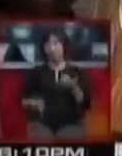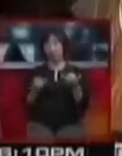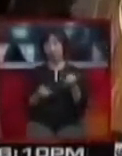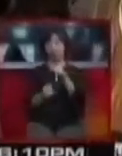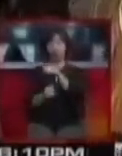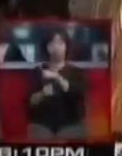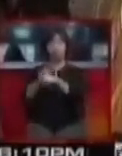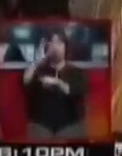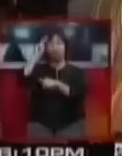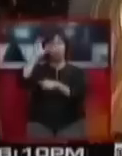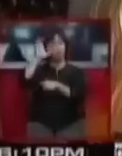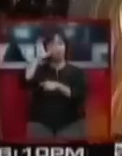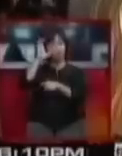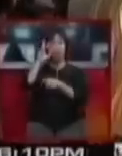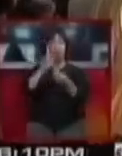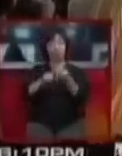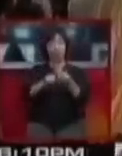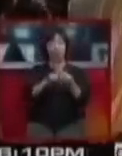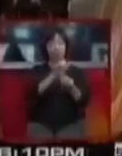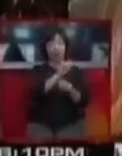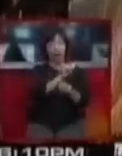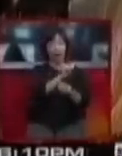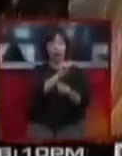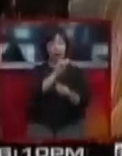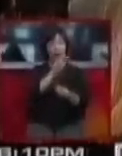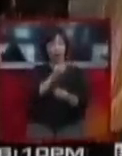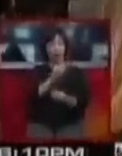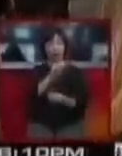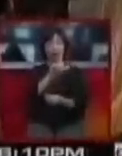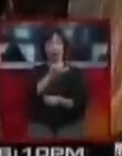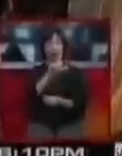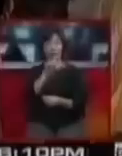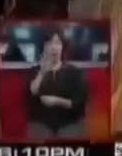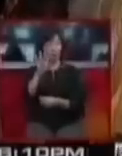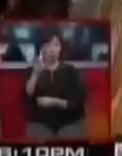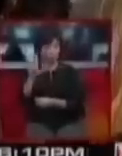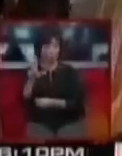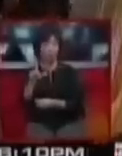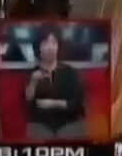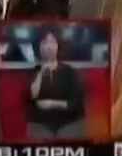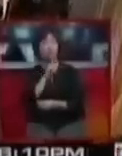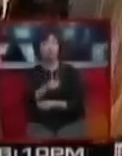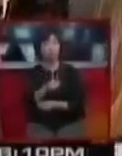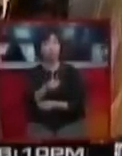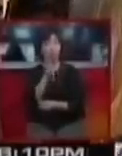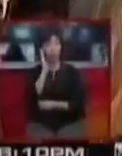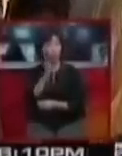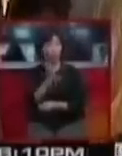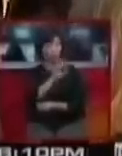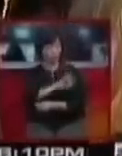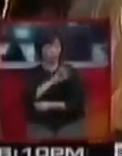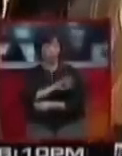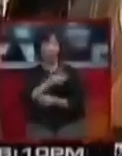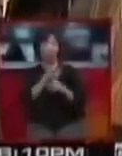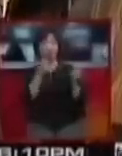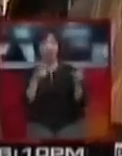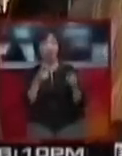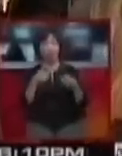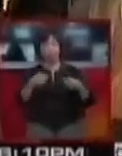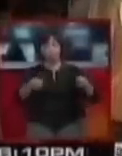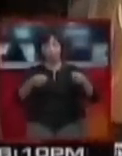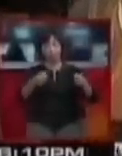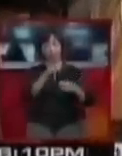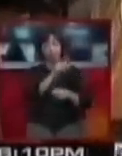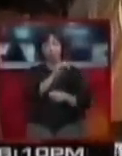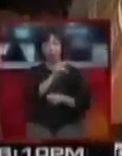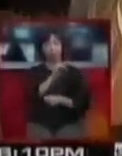Aquino ang pagpasa naman sa Anti-Money Laundering Bill at pati na rin ang batas na magtitiyak na nga kita ng gobyerno mula sa pagmimina. Bukod